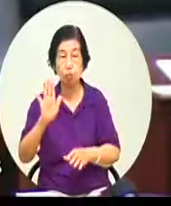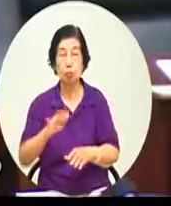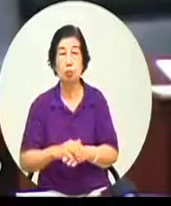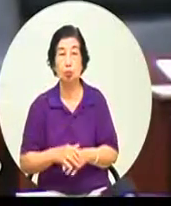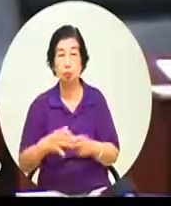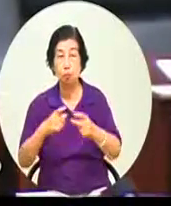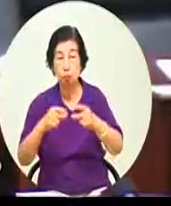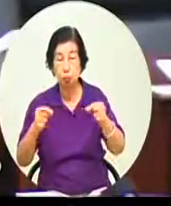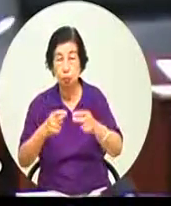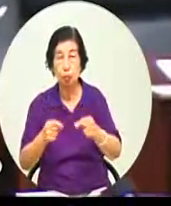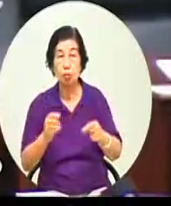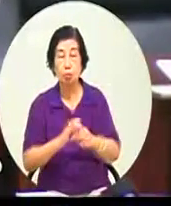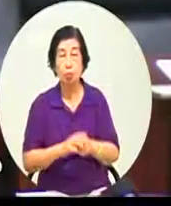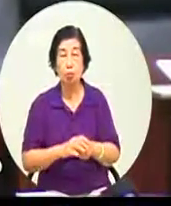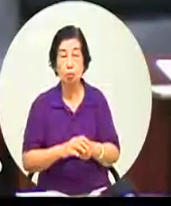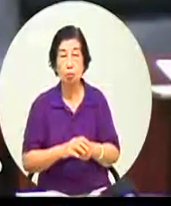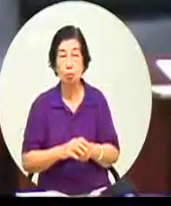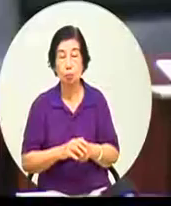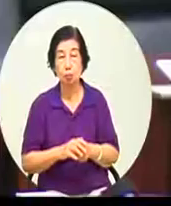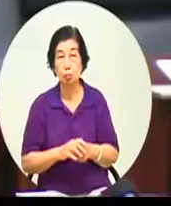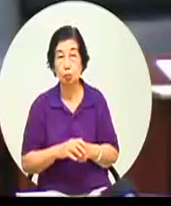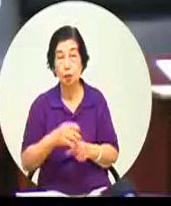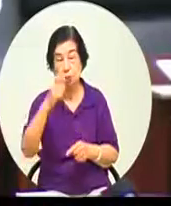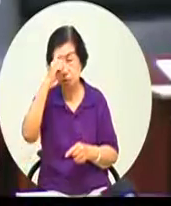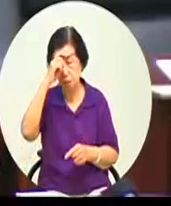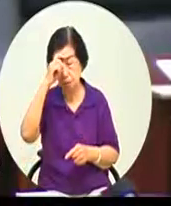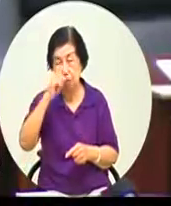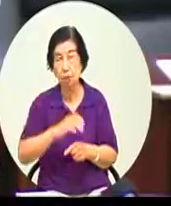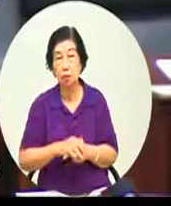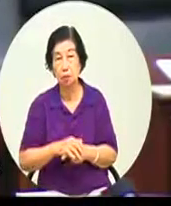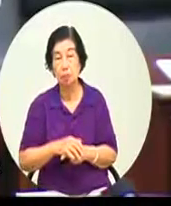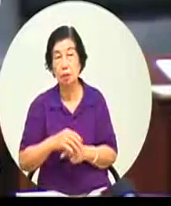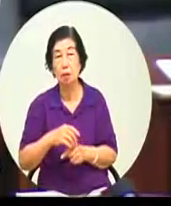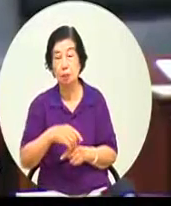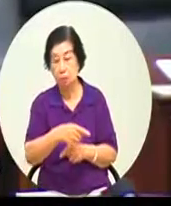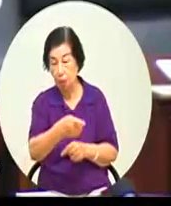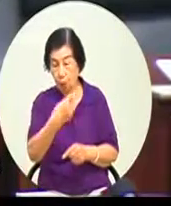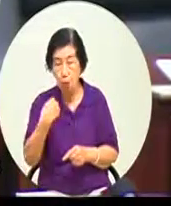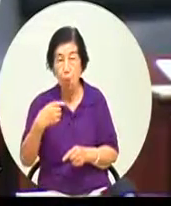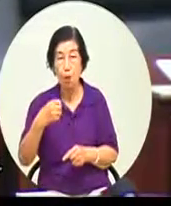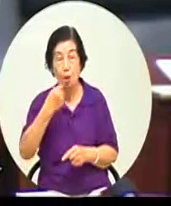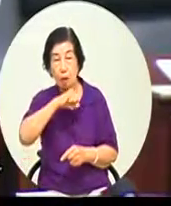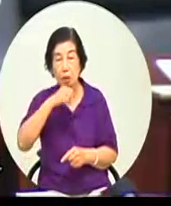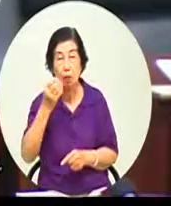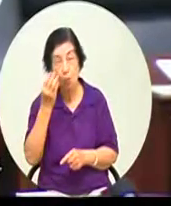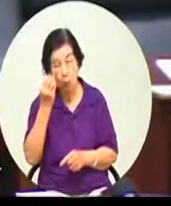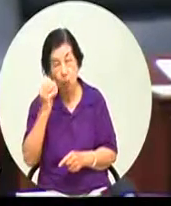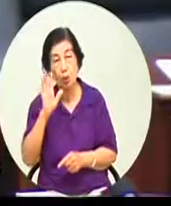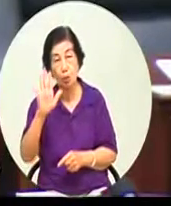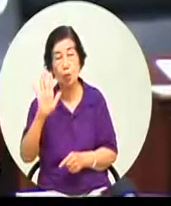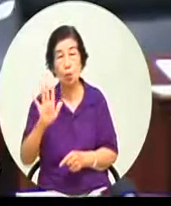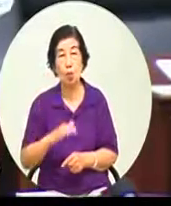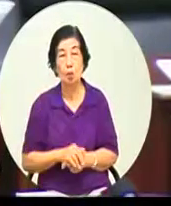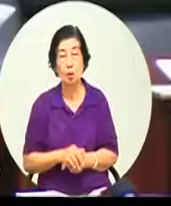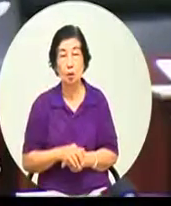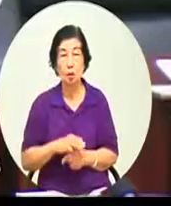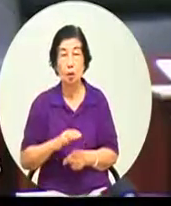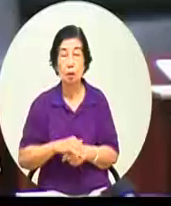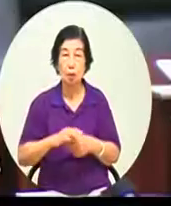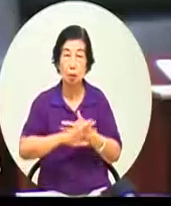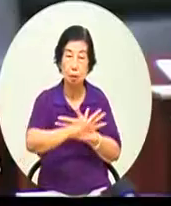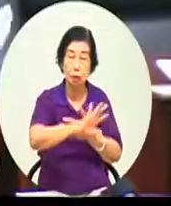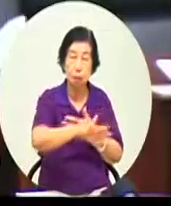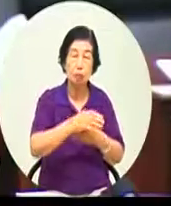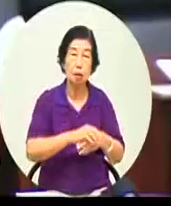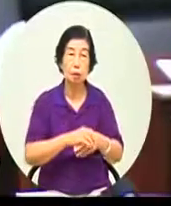个比较期待能够来的那种感觉。那但是呢，其他的地方是不是我们应该要去努力再加强的？